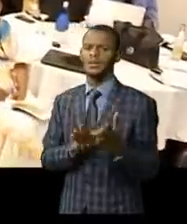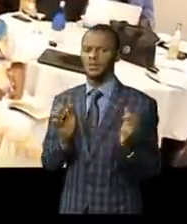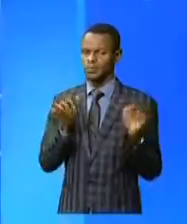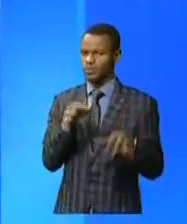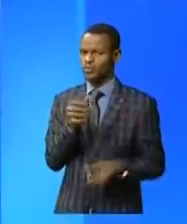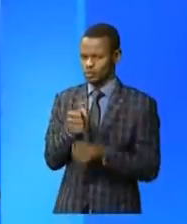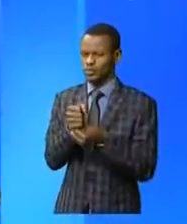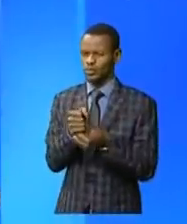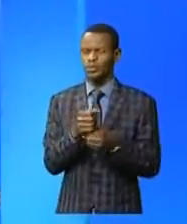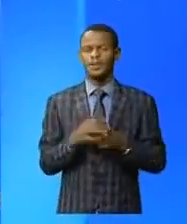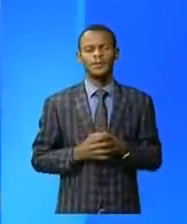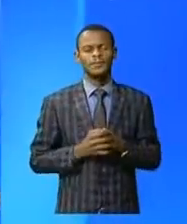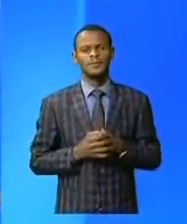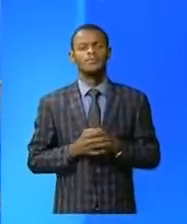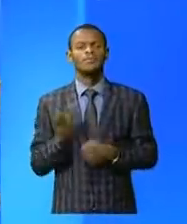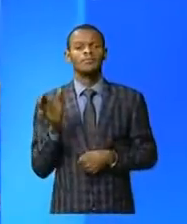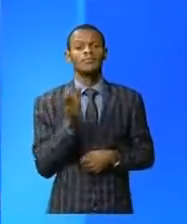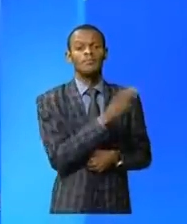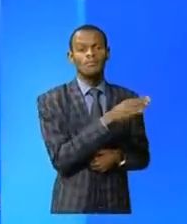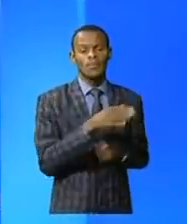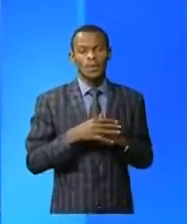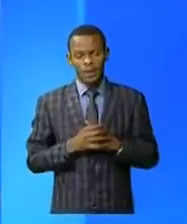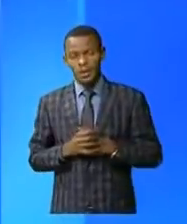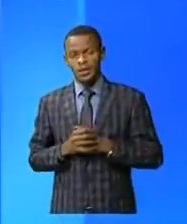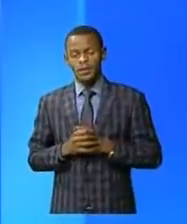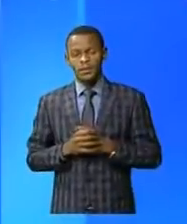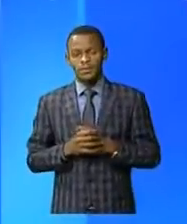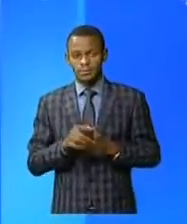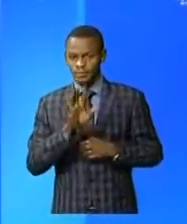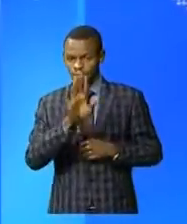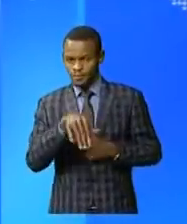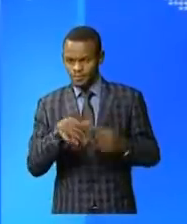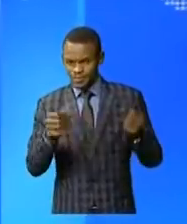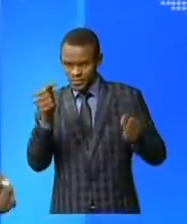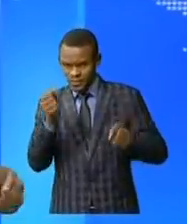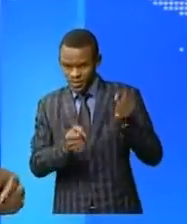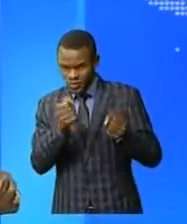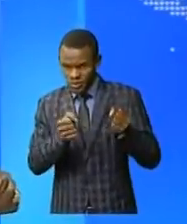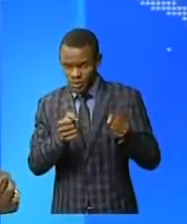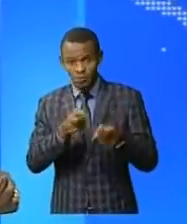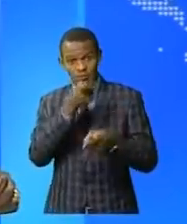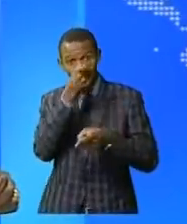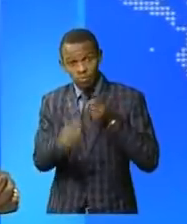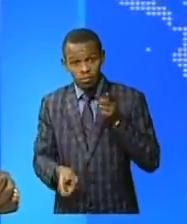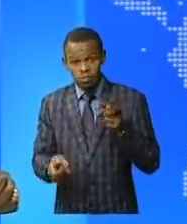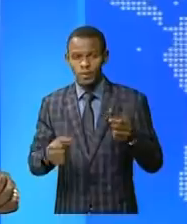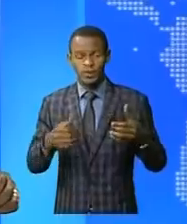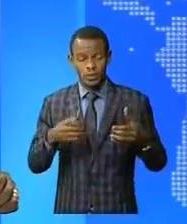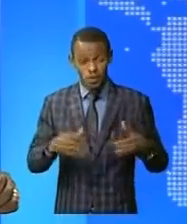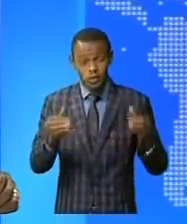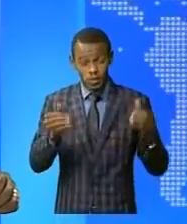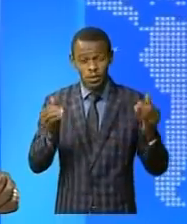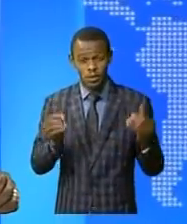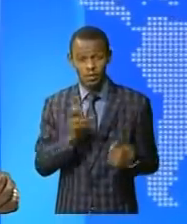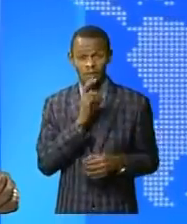certitude. Peut-on encore rouler avec une voiture en mauvais état? La question vaut tout son pèse en or. Depuis